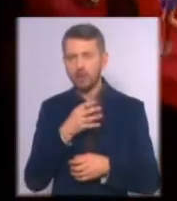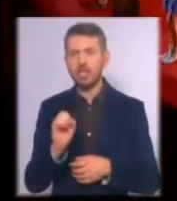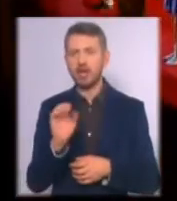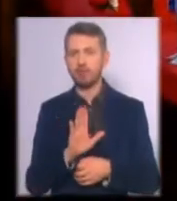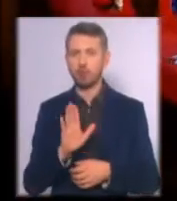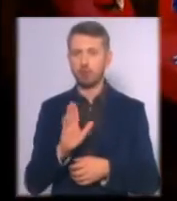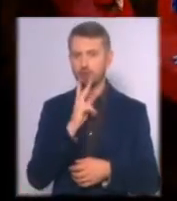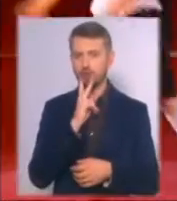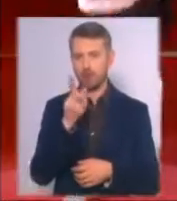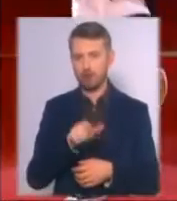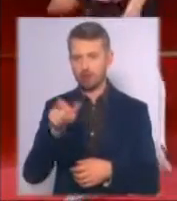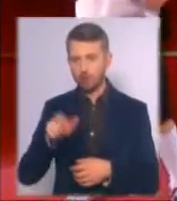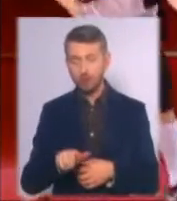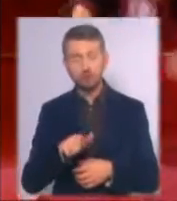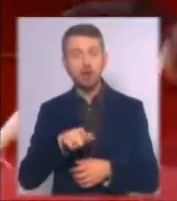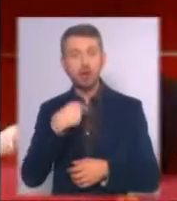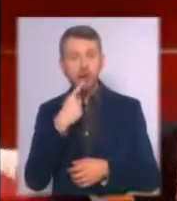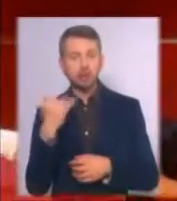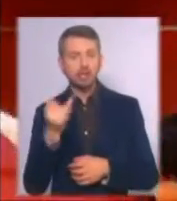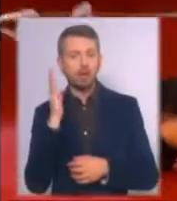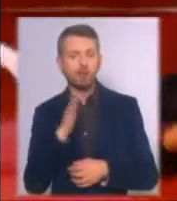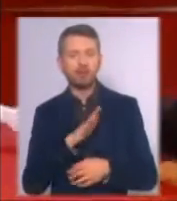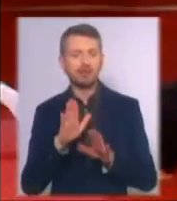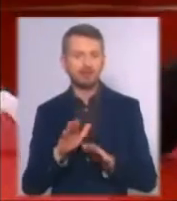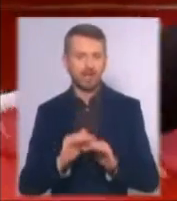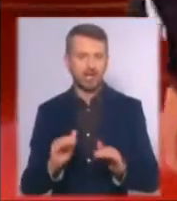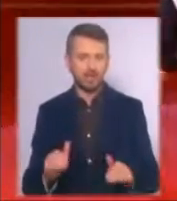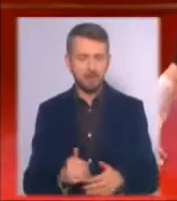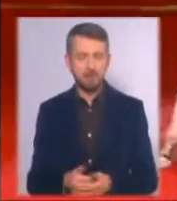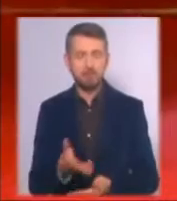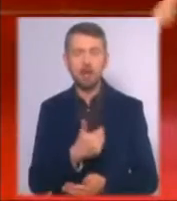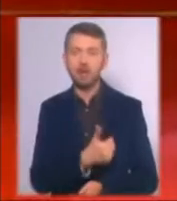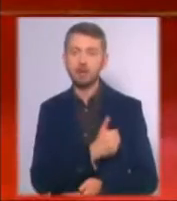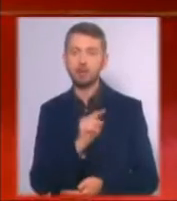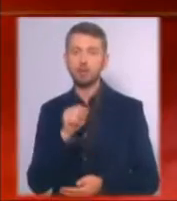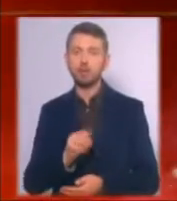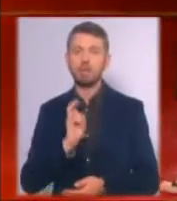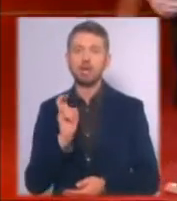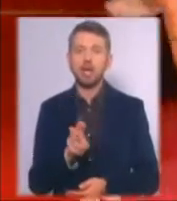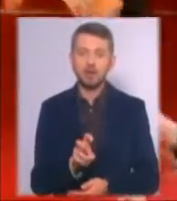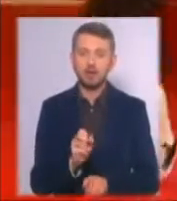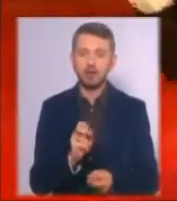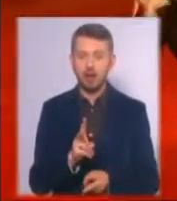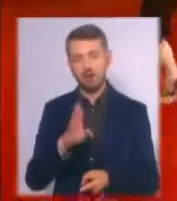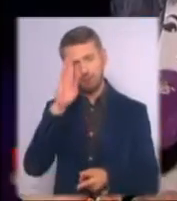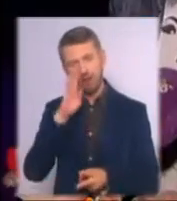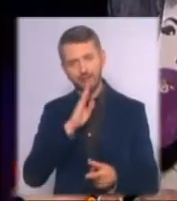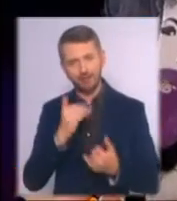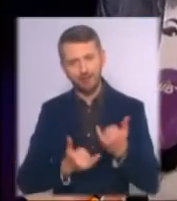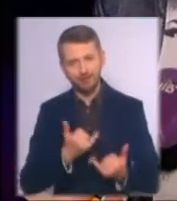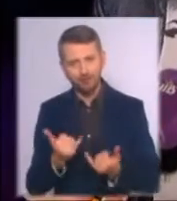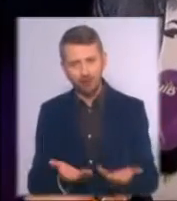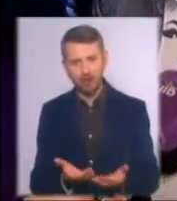європейському глядачеві. Переконують, цікаво буде не лише малече. Ми хочемо, щоб сюди приходили як парень з дівчиною,